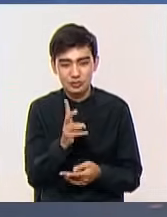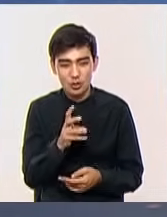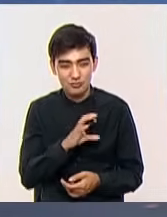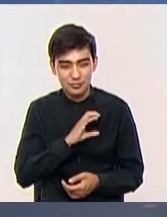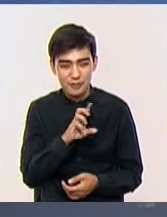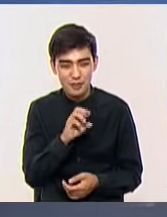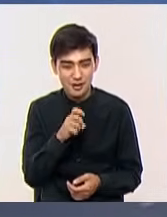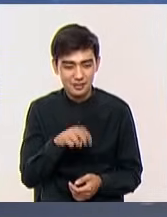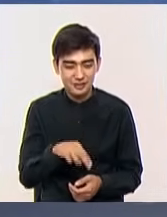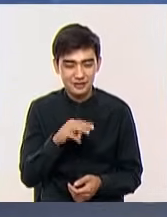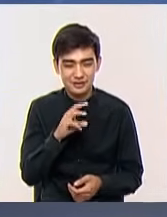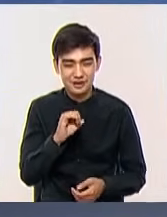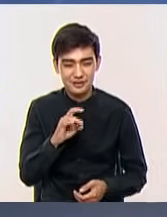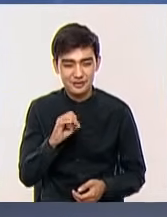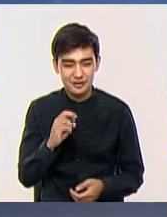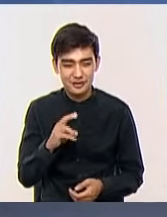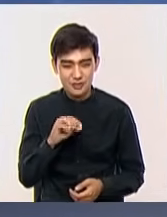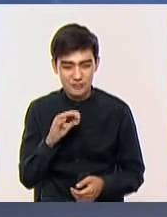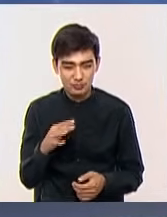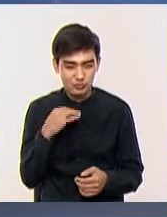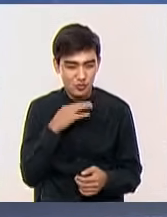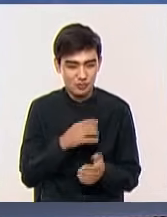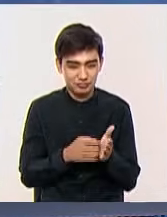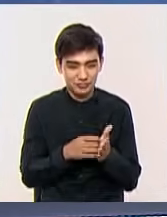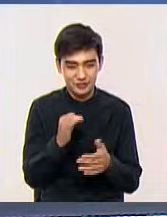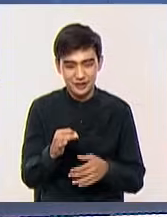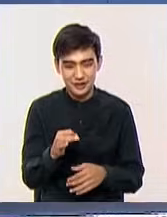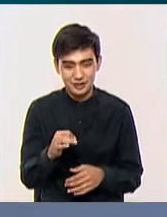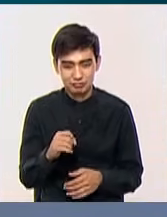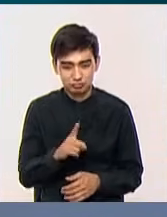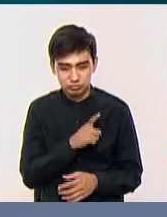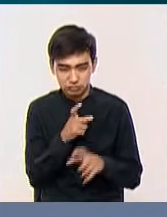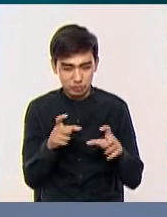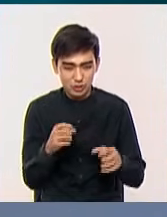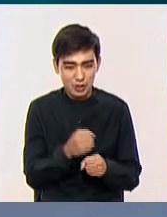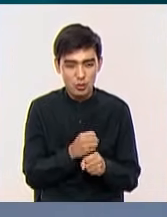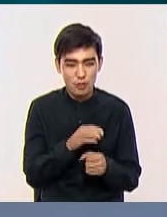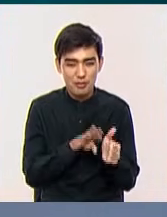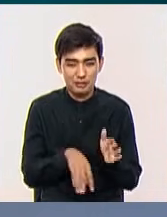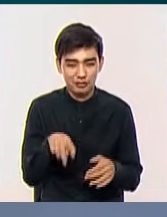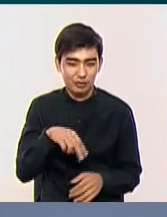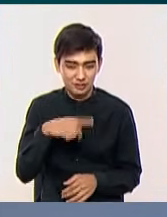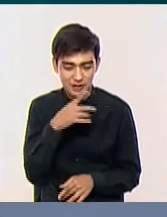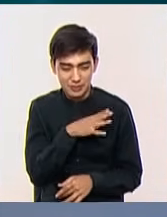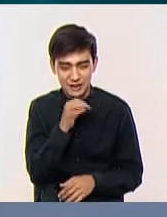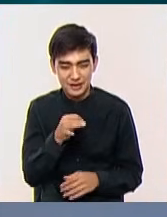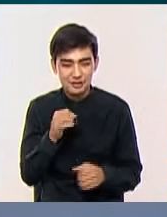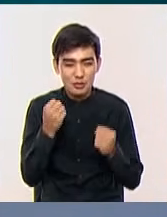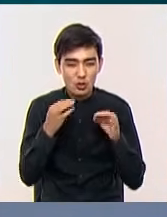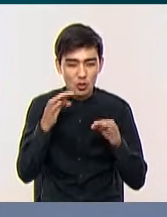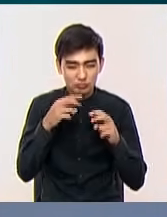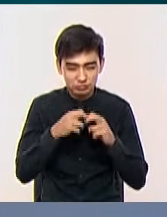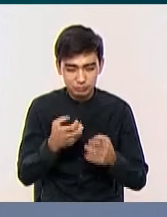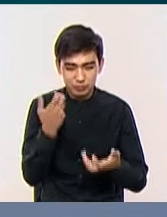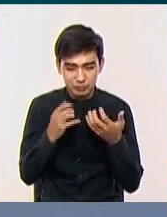отандық үлкен спорттың көлеңкелі тұстары көп екен. Мықты бапкерлер жұмыссыз жүргенін айтты. Ал ширек ғасырдан бері спорт саласын зерттеп келе жатқан